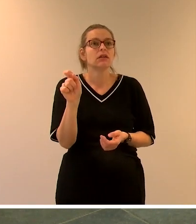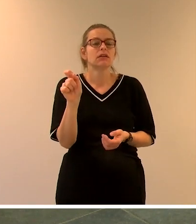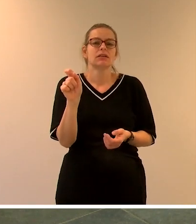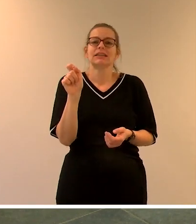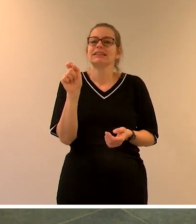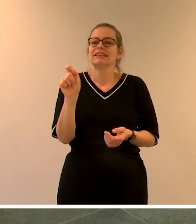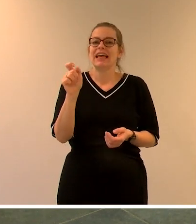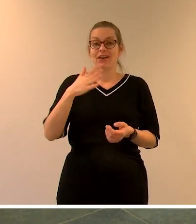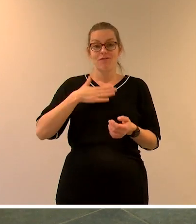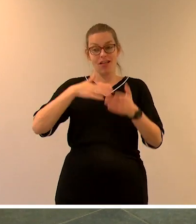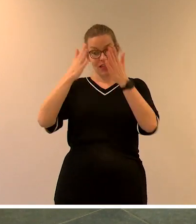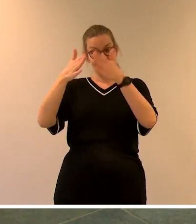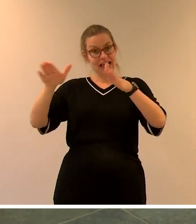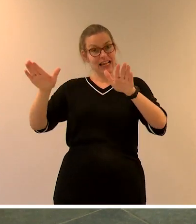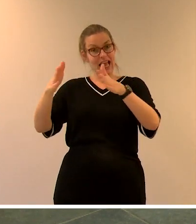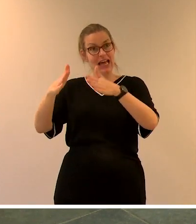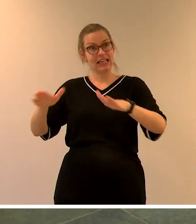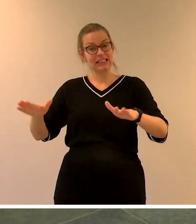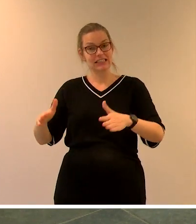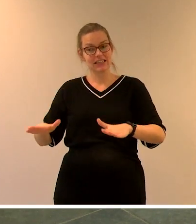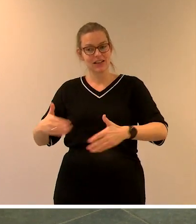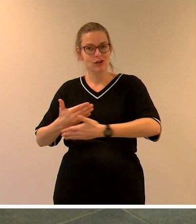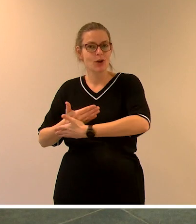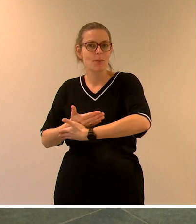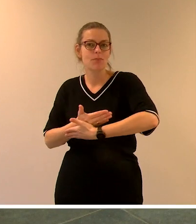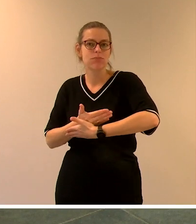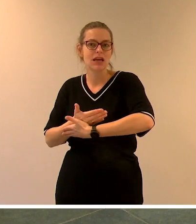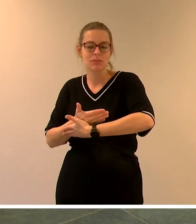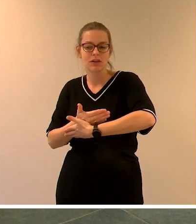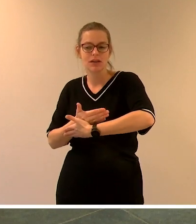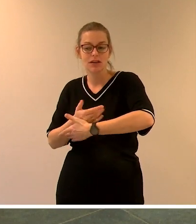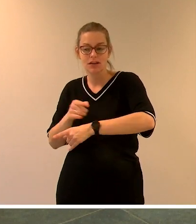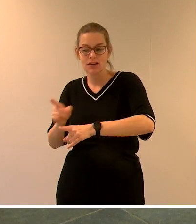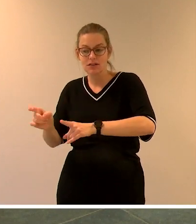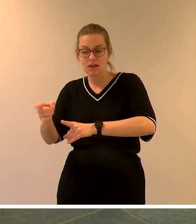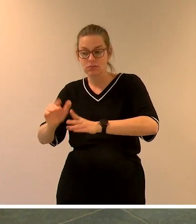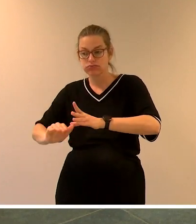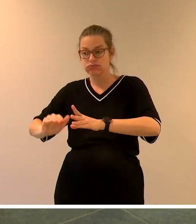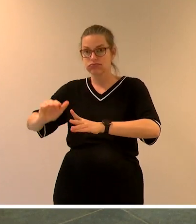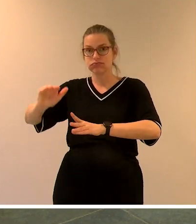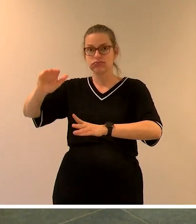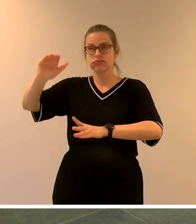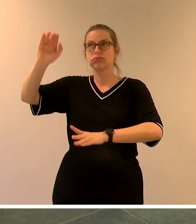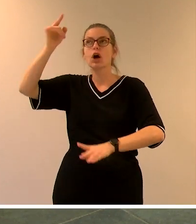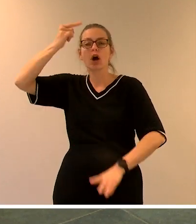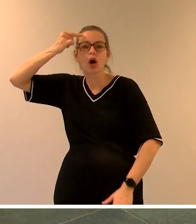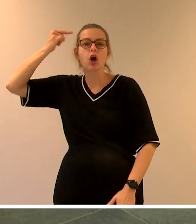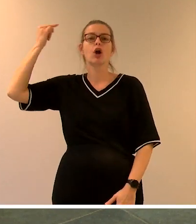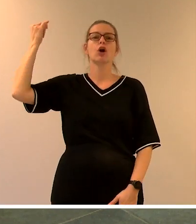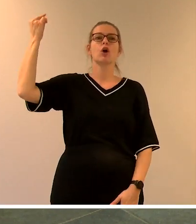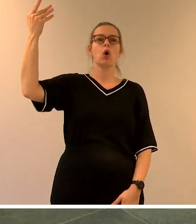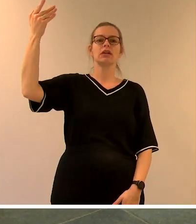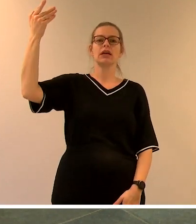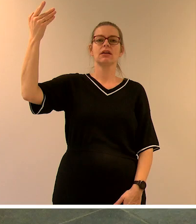het teken van Kerst. Het is de baby die straks de koning wordt.